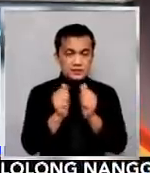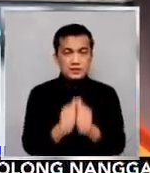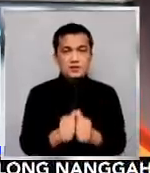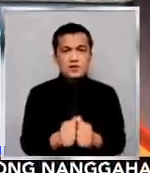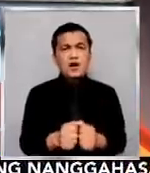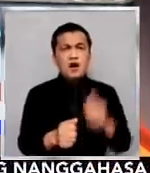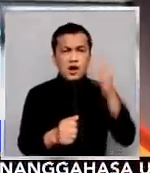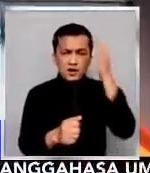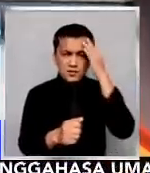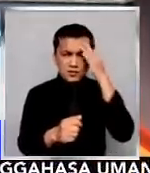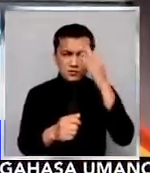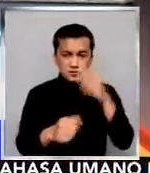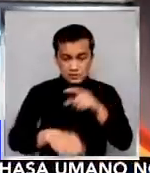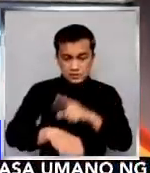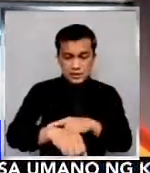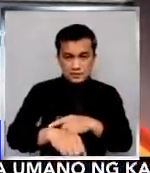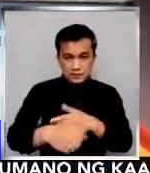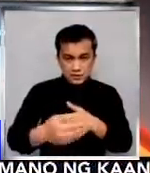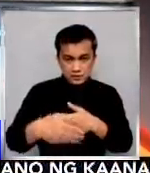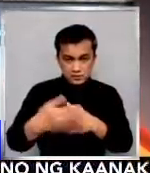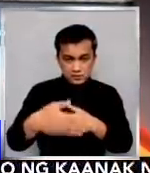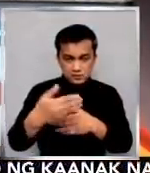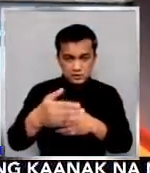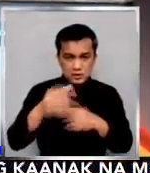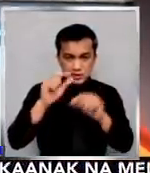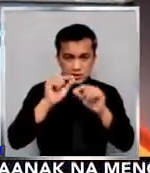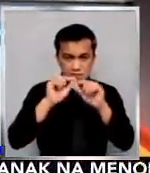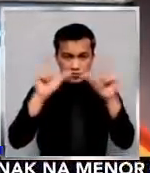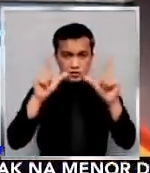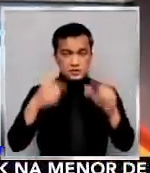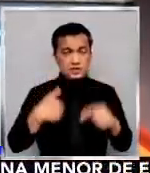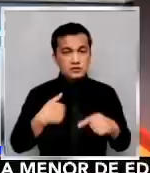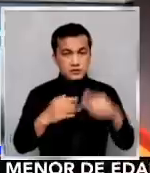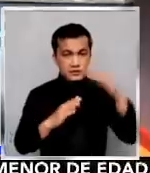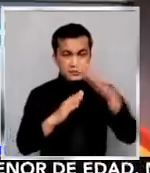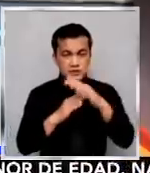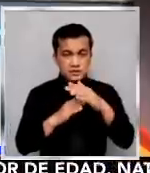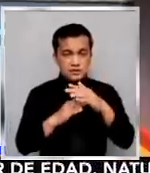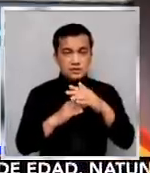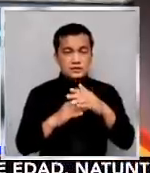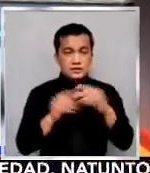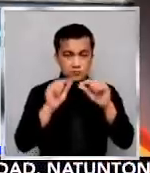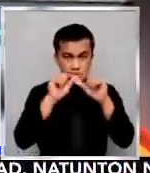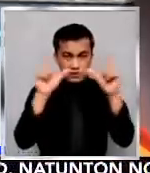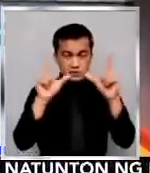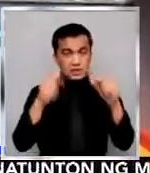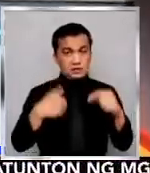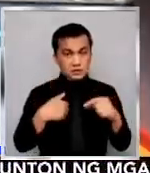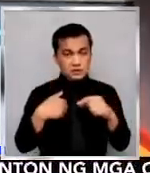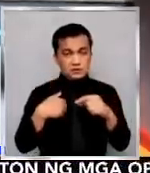oras. Mulat ako sa deadlines. Mulat din ako sa tungkulin ko bilang pinuno.